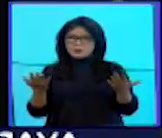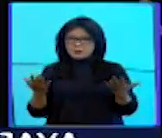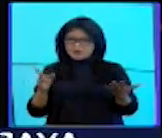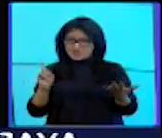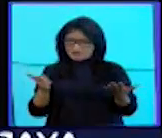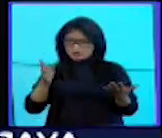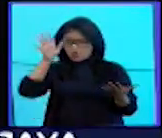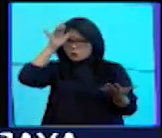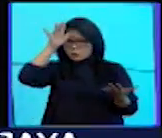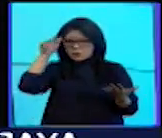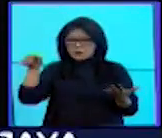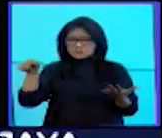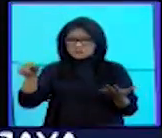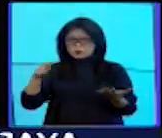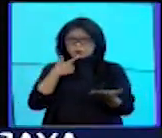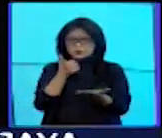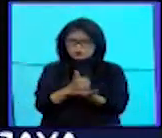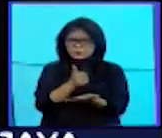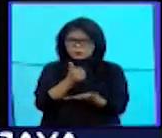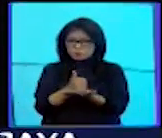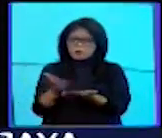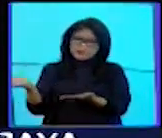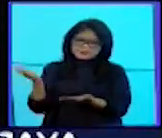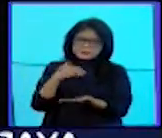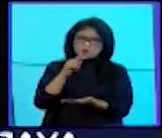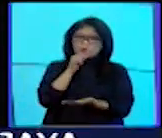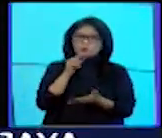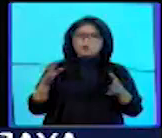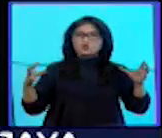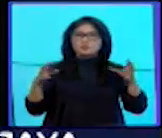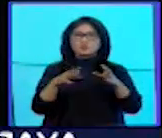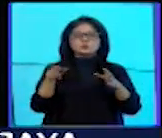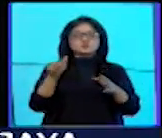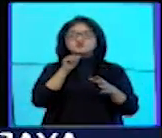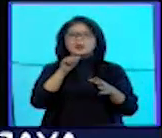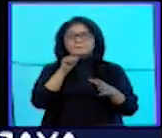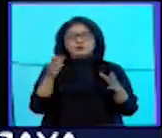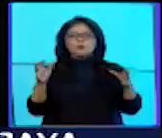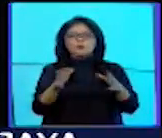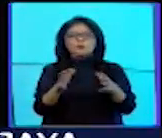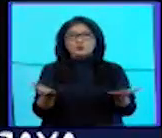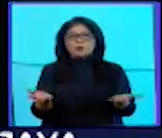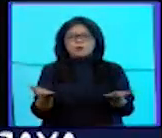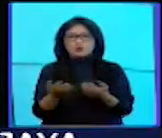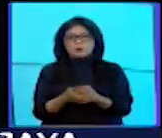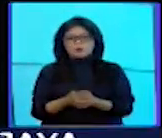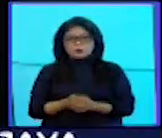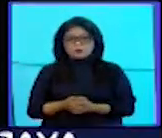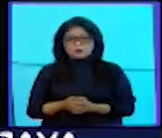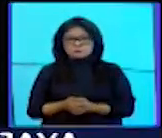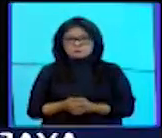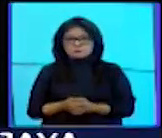untuk bergabung, berkumpul di Bundaran HI ini? Tentunya yang pasti dengan adanya kumpul-kumpul semacam ini sudah